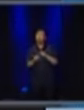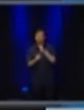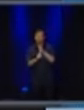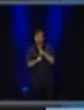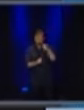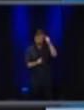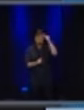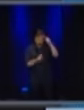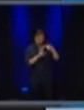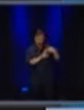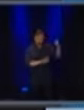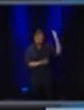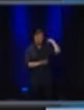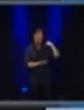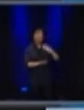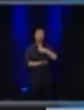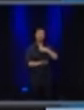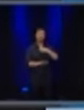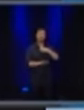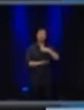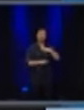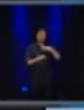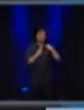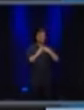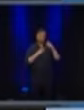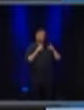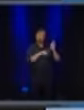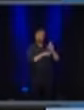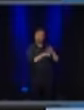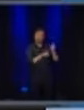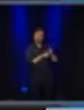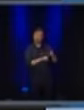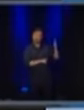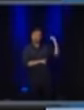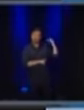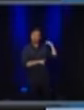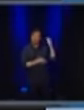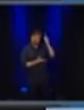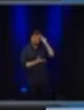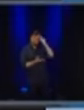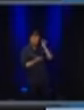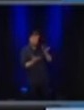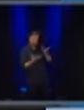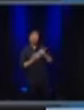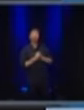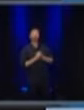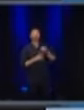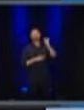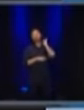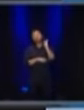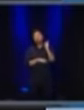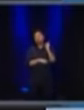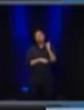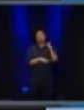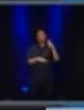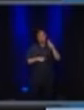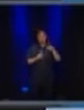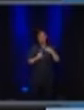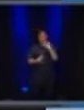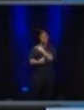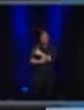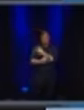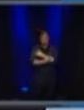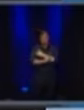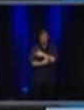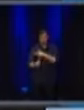qu'il y a plein de gens qui mouraient de la grippe aussi dans les saisons antérieures. Ce qu'on pense, par contre, c'est quelqu'un qui va avoir deux doses de vaccin. Si jamais il y